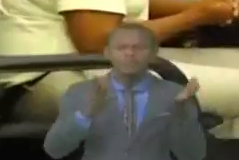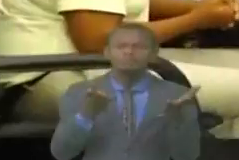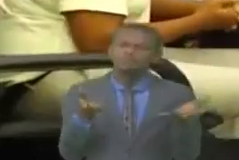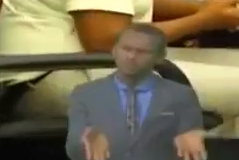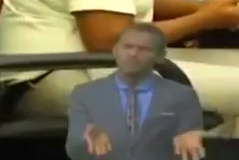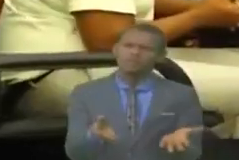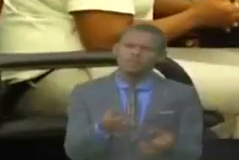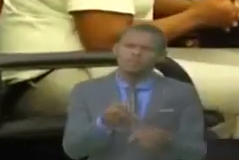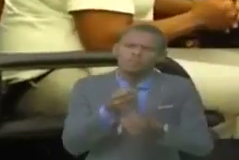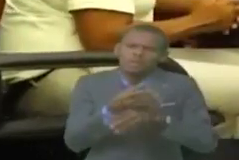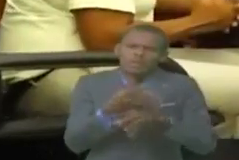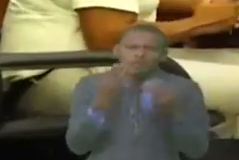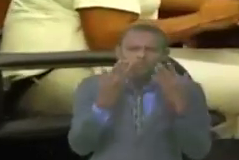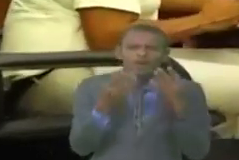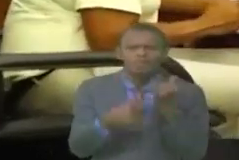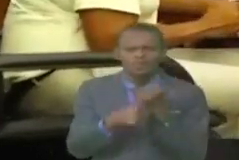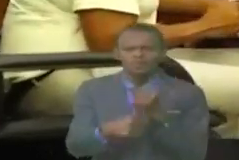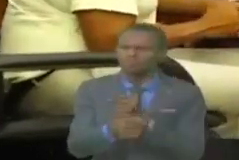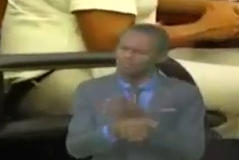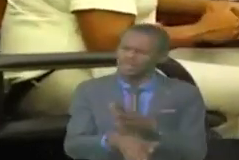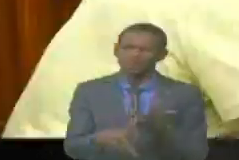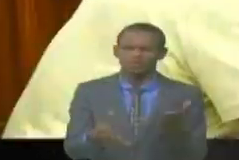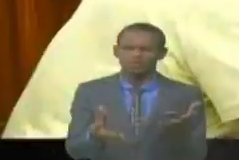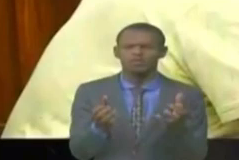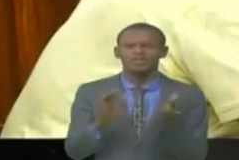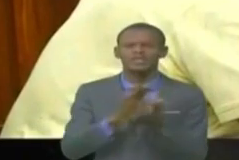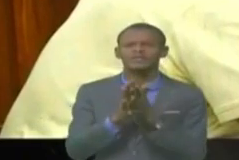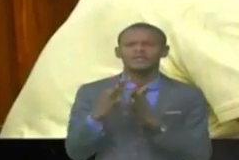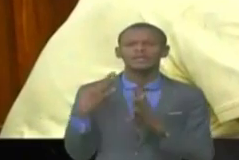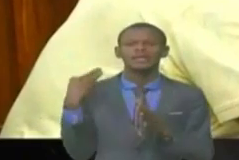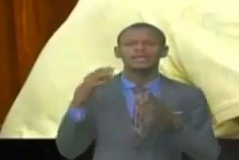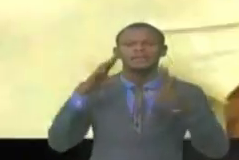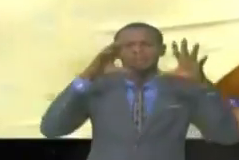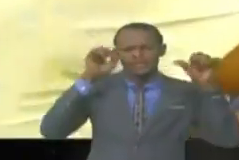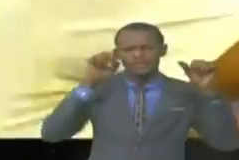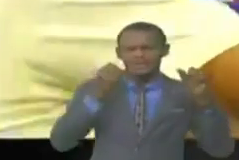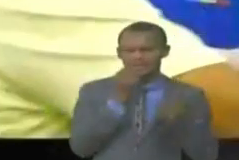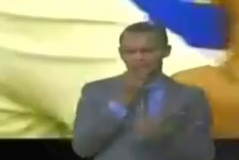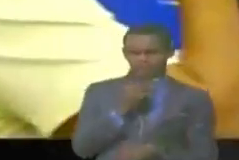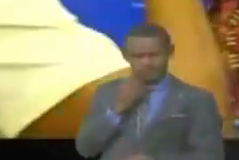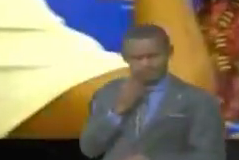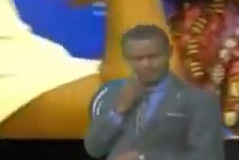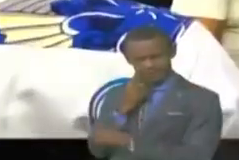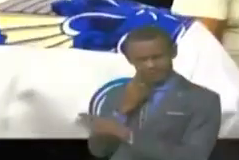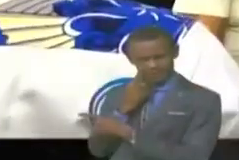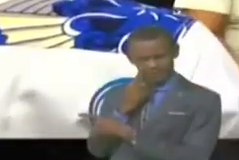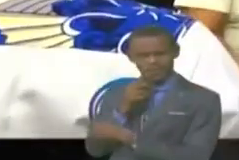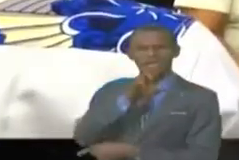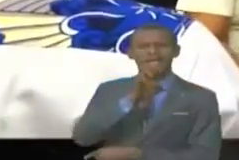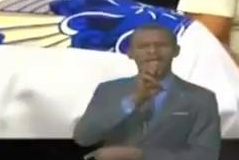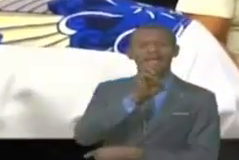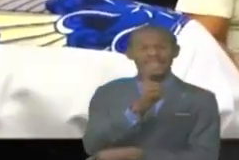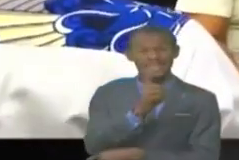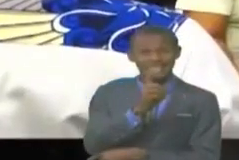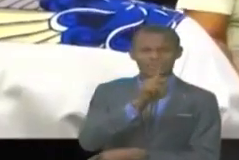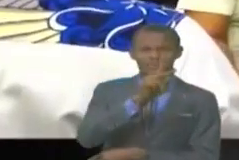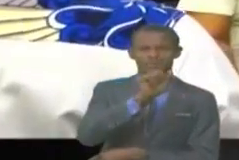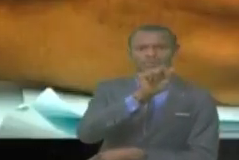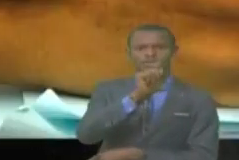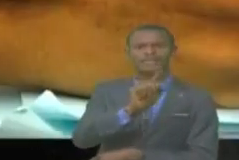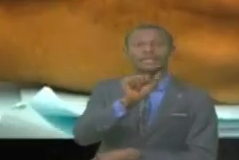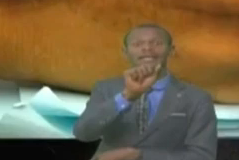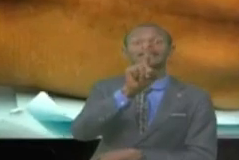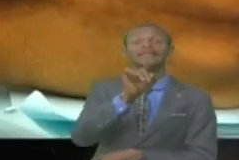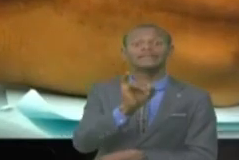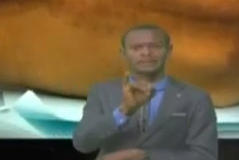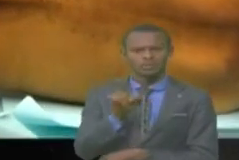Rex Kazadi, combattant en Europe, s'est rendu en évidence pour prendre le train des élections sans hésitation. Ce dernier se lance dans la course pour